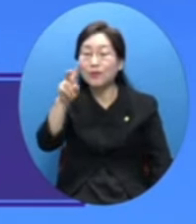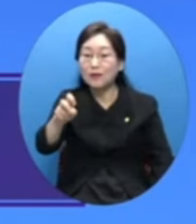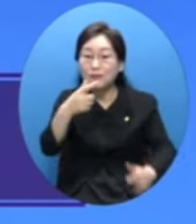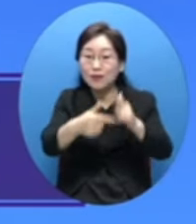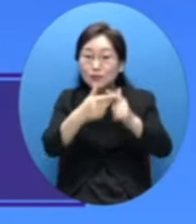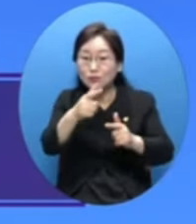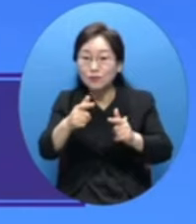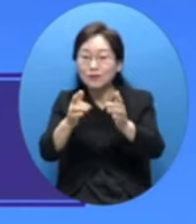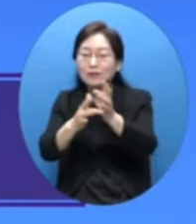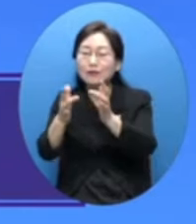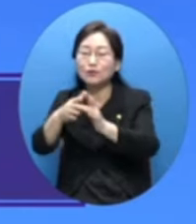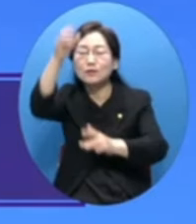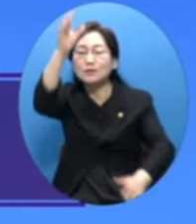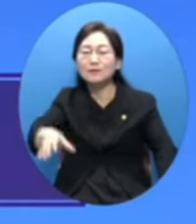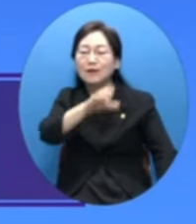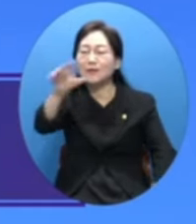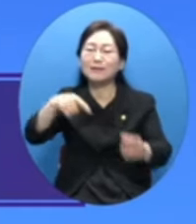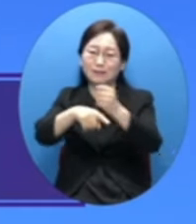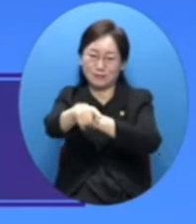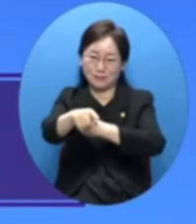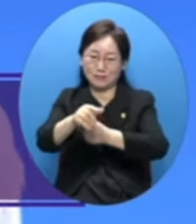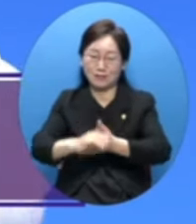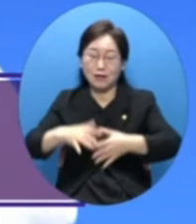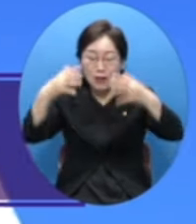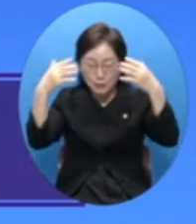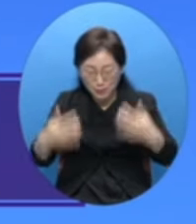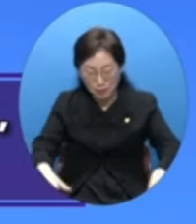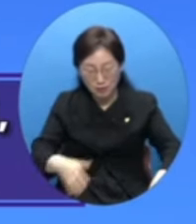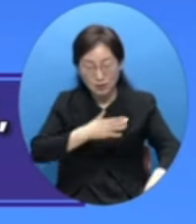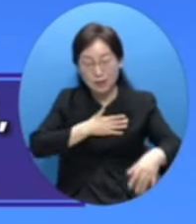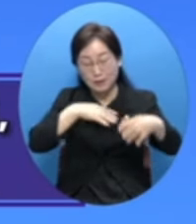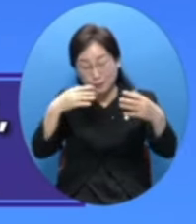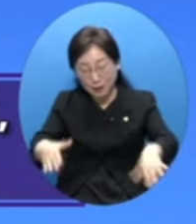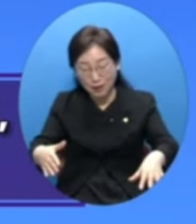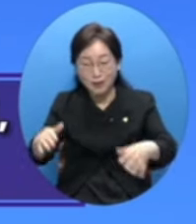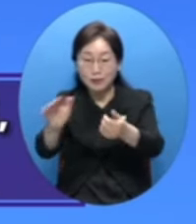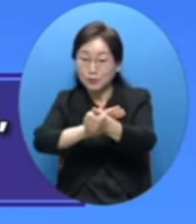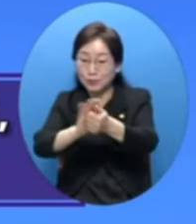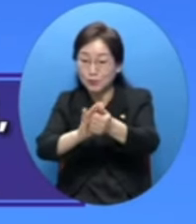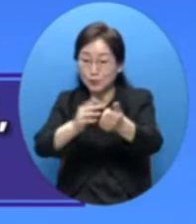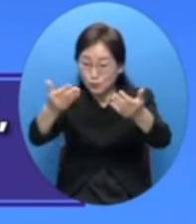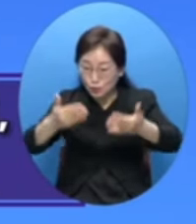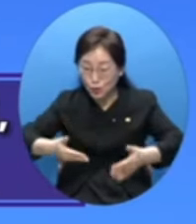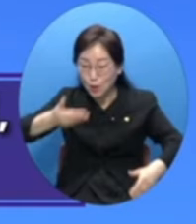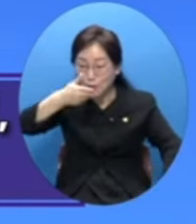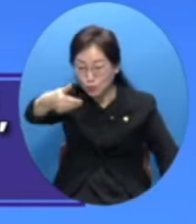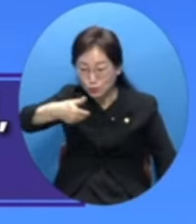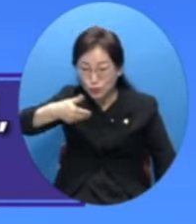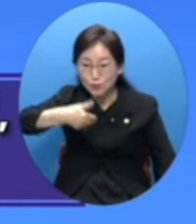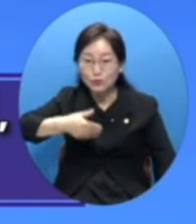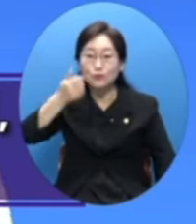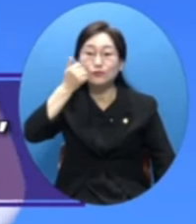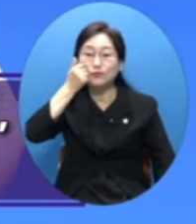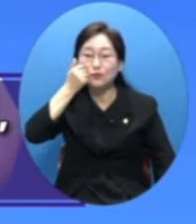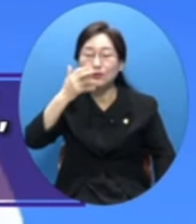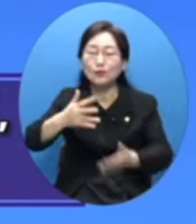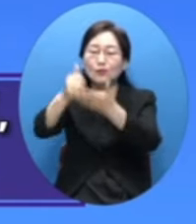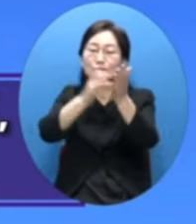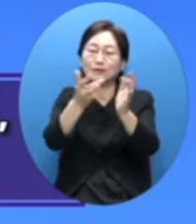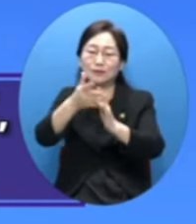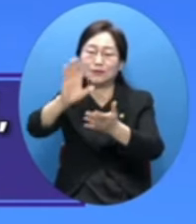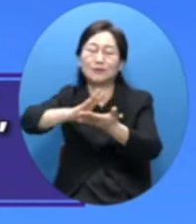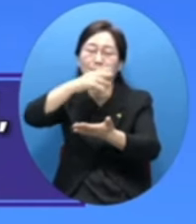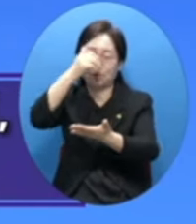예수님의 십자가인 것입니다. 피곤에 지쳐 쓰러져 있는 우리를 어루만져 주시고 먹을 것을 주시는 분은 우리 주